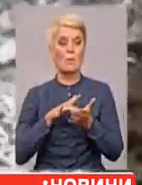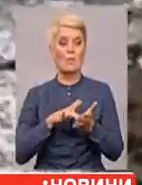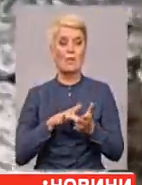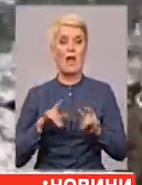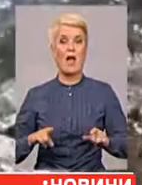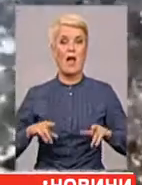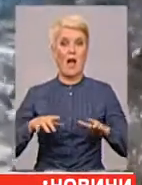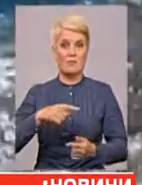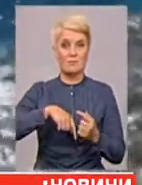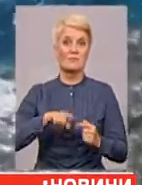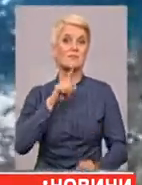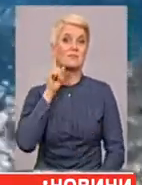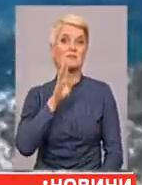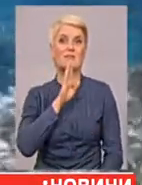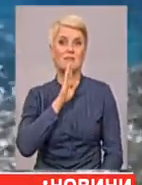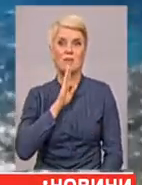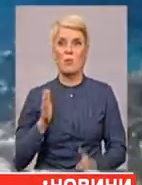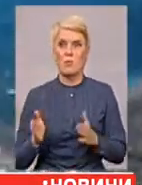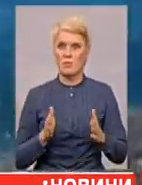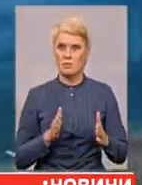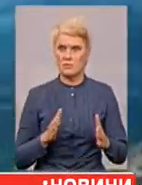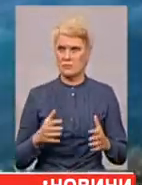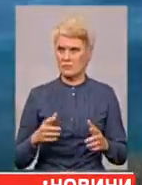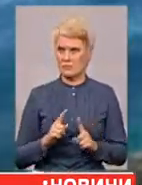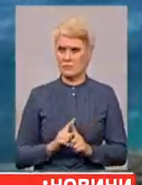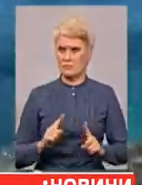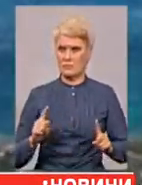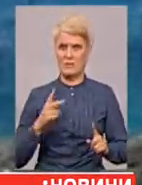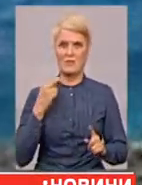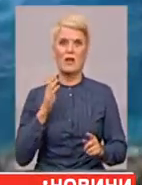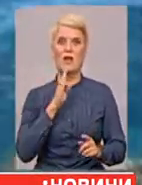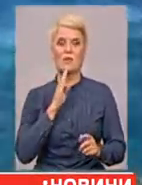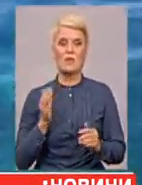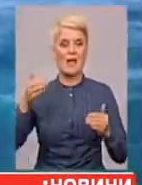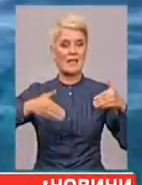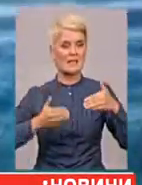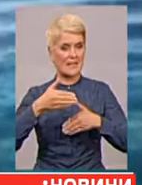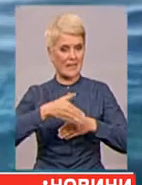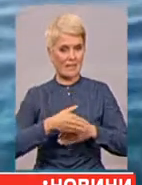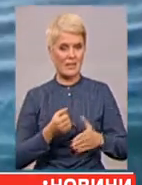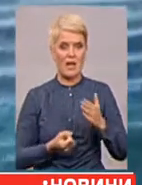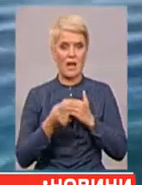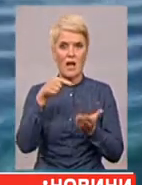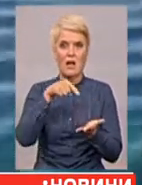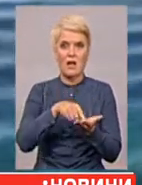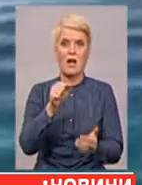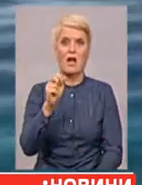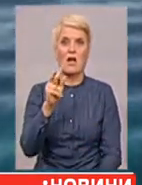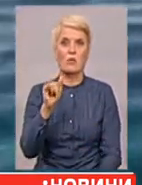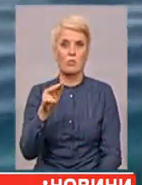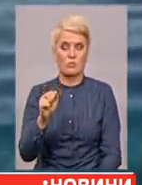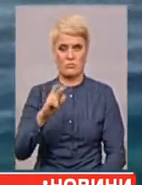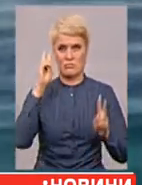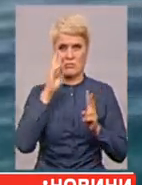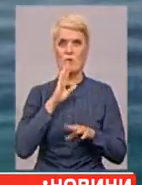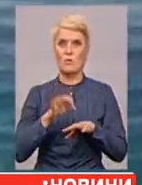серед них молода дівчина. Її поведінка Михайла насторожила. Зазвичай біля людей зграє дельфінів. Як серед них опинилася акула – невідомо.